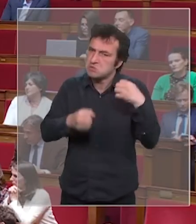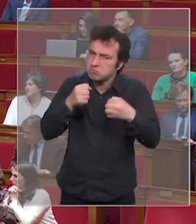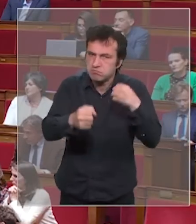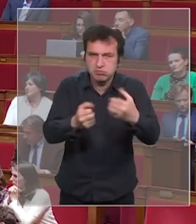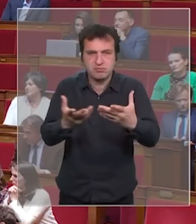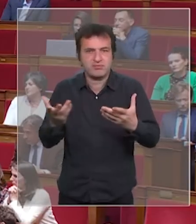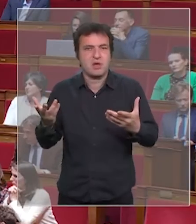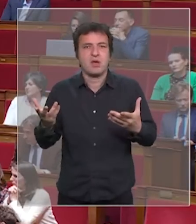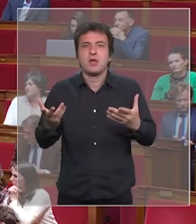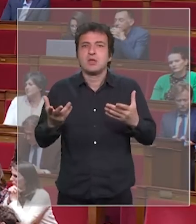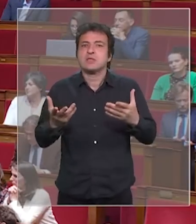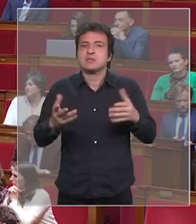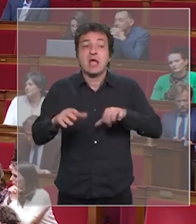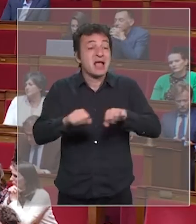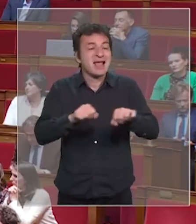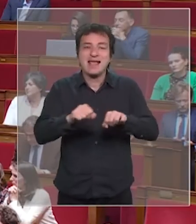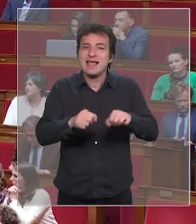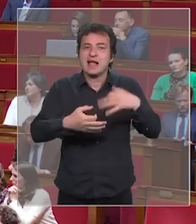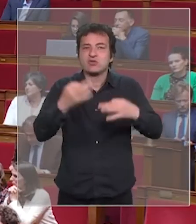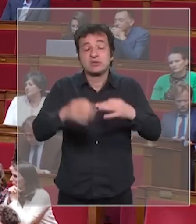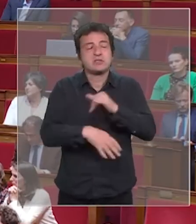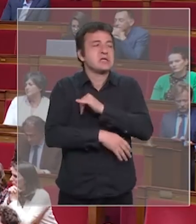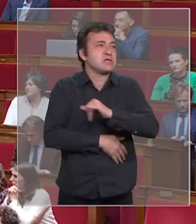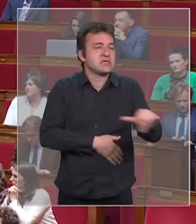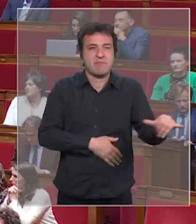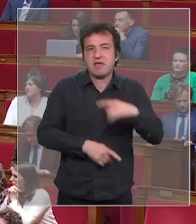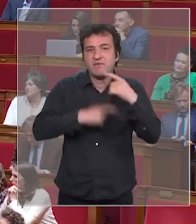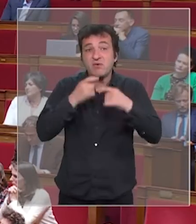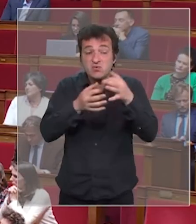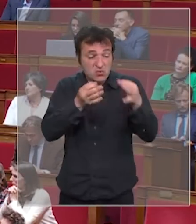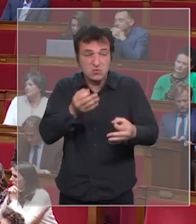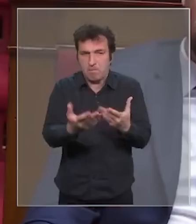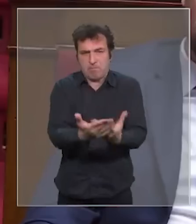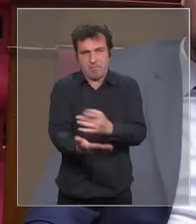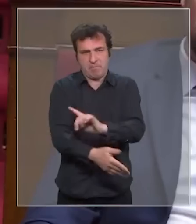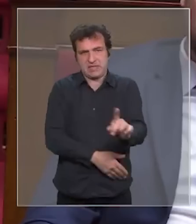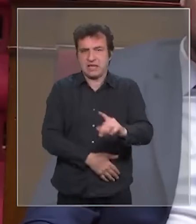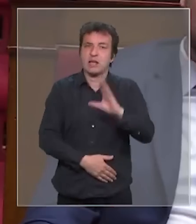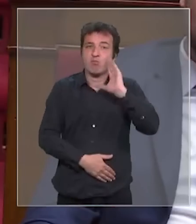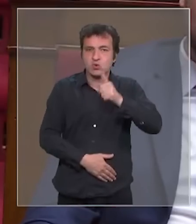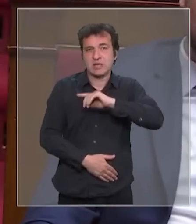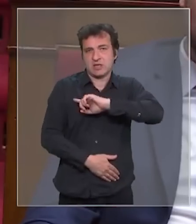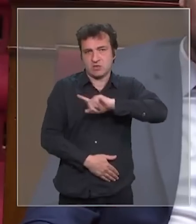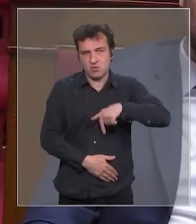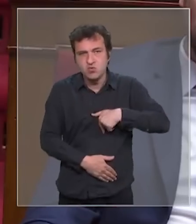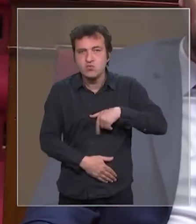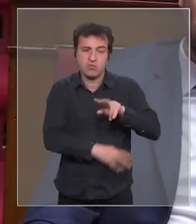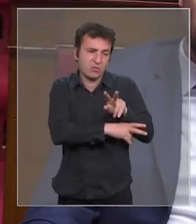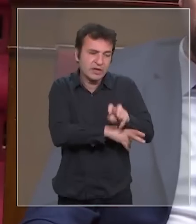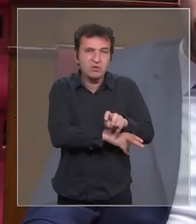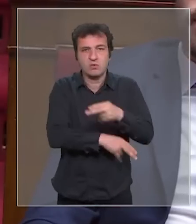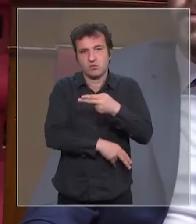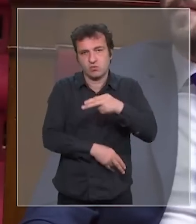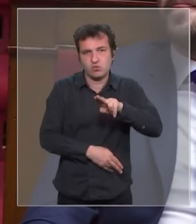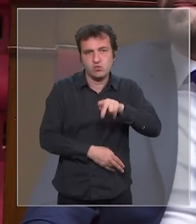être la solution. C'est pourquoi nous, écologistes, nous, membres de la NUPES, nous ne nous résignons pas à